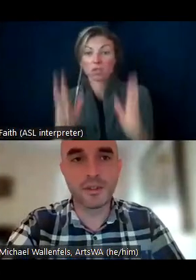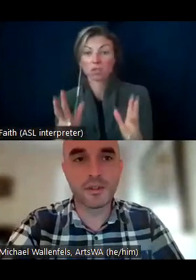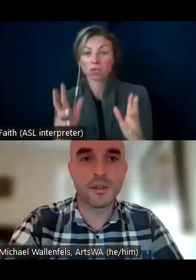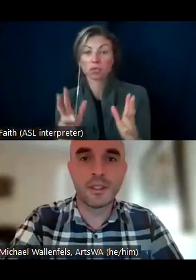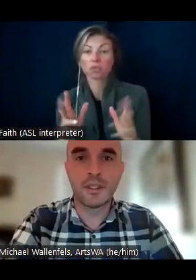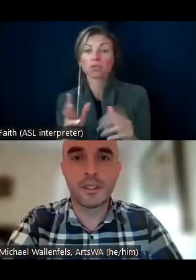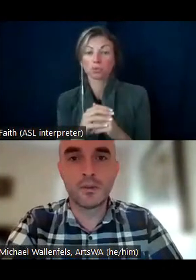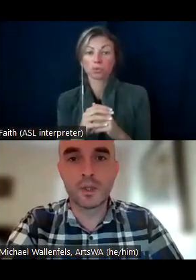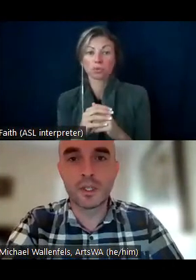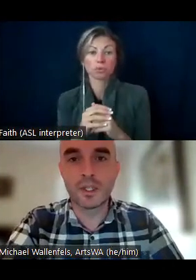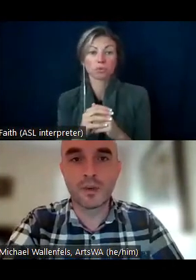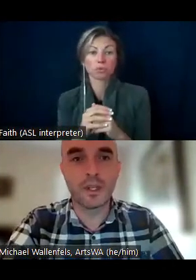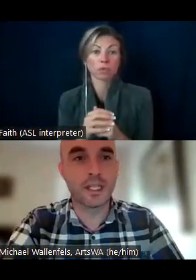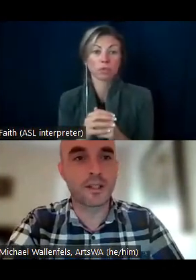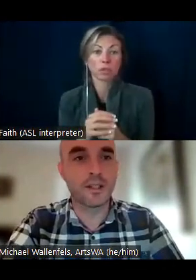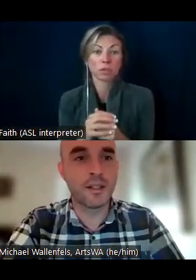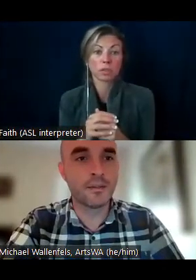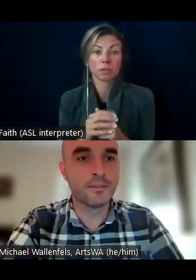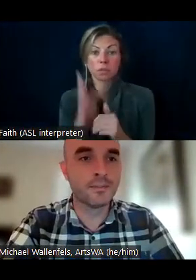패시브 비즈니스